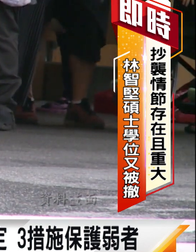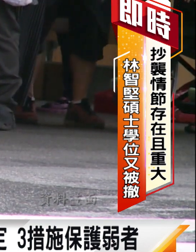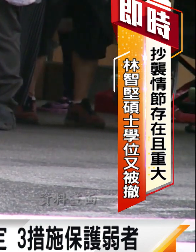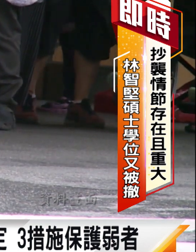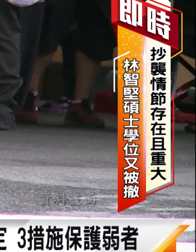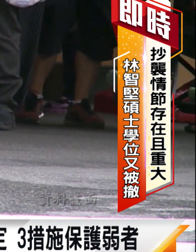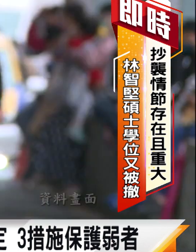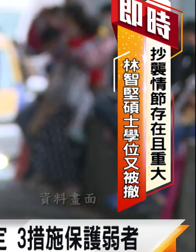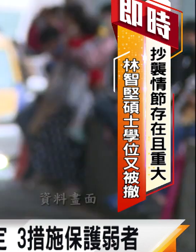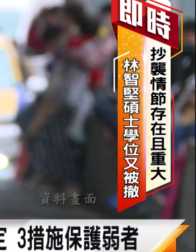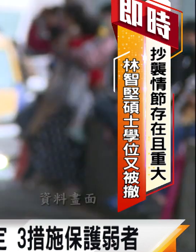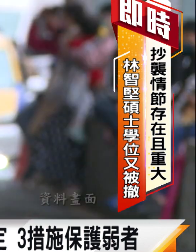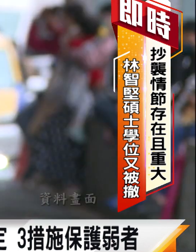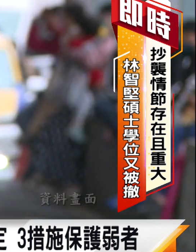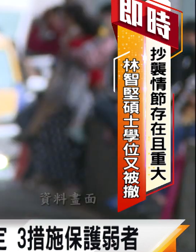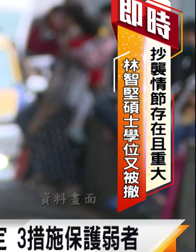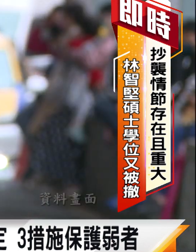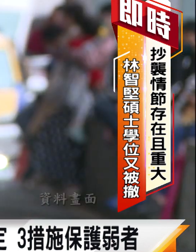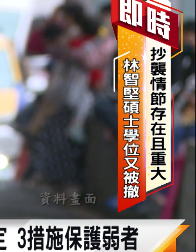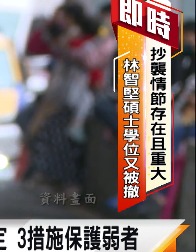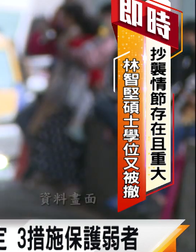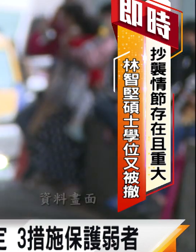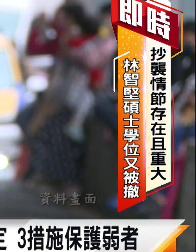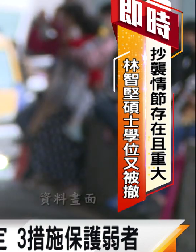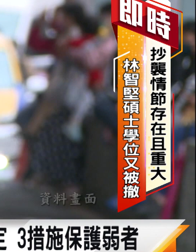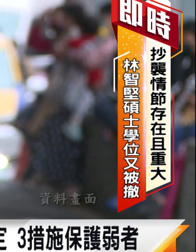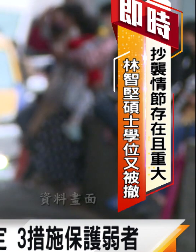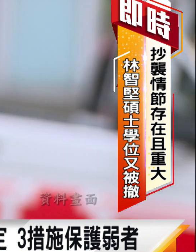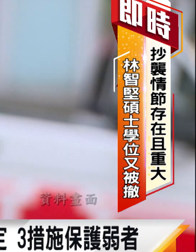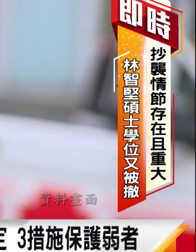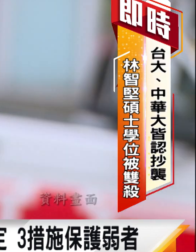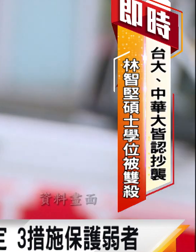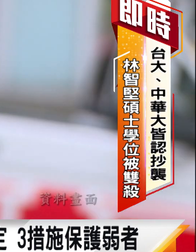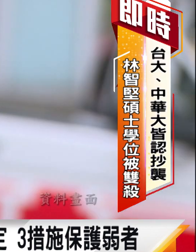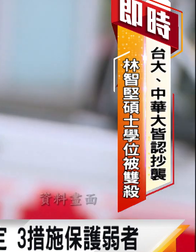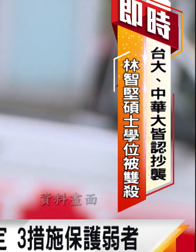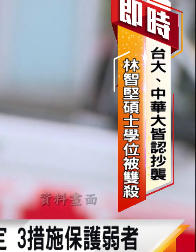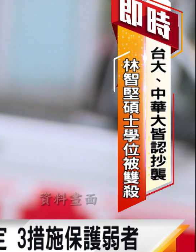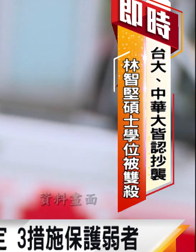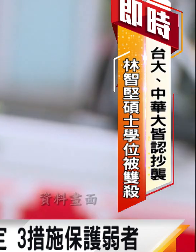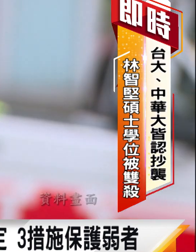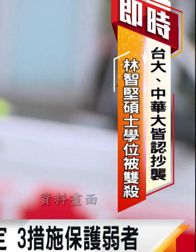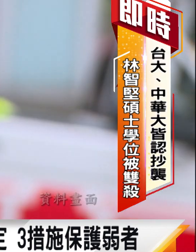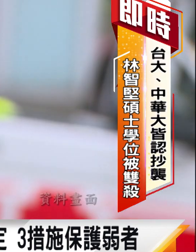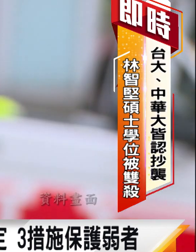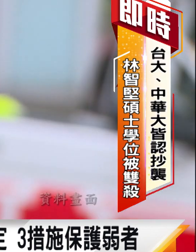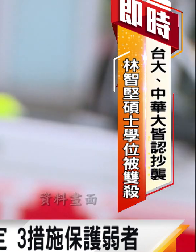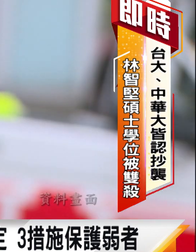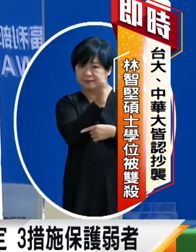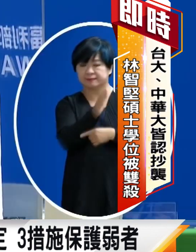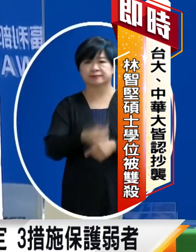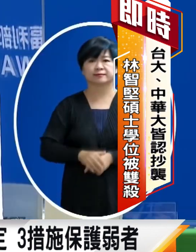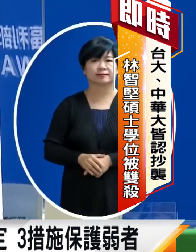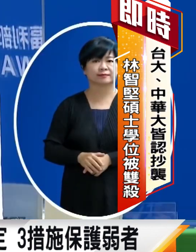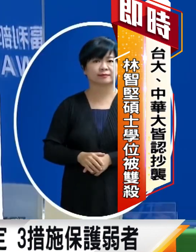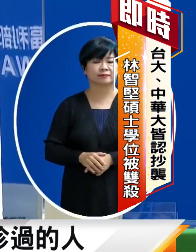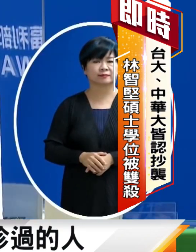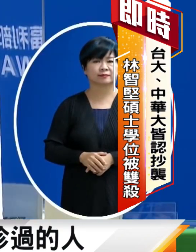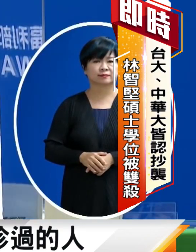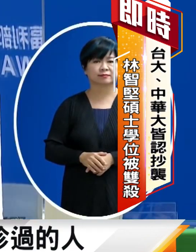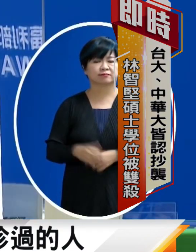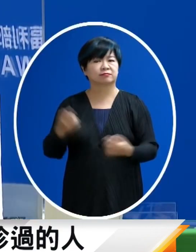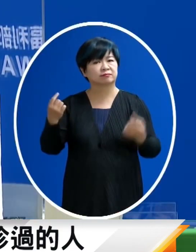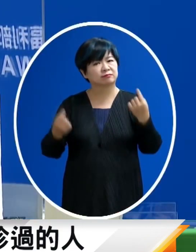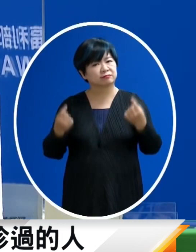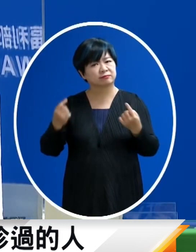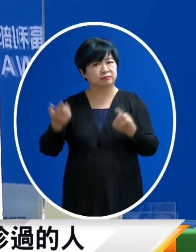女性，确诊4天后死亡。指挥中心也观察到，未来的疫情重点恐怕就在重复感染。 如果相比的话，还